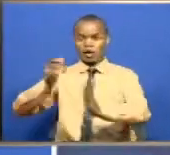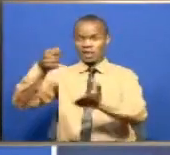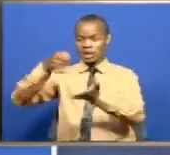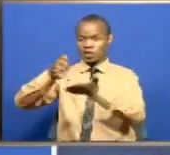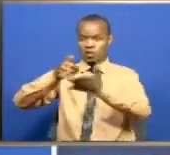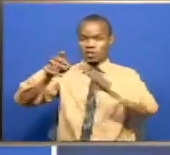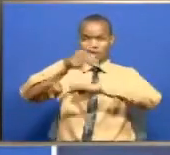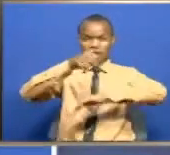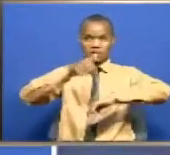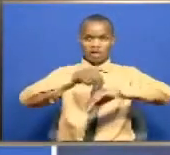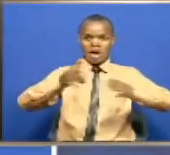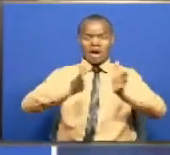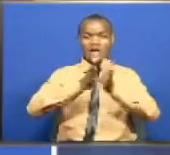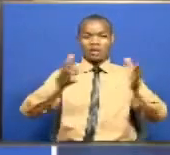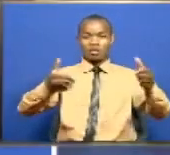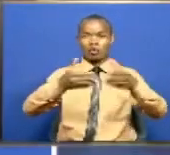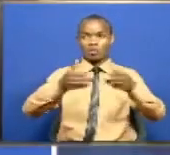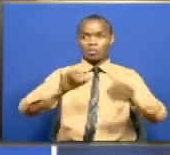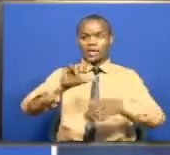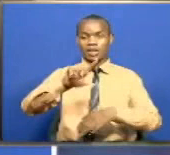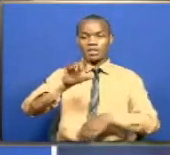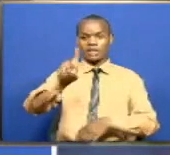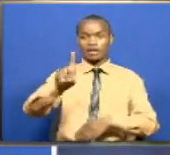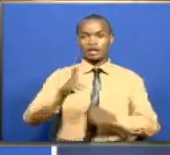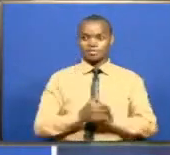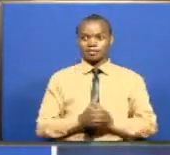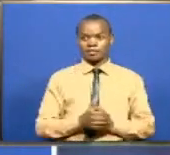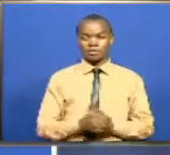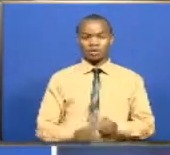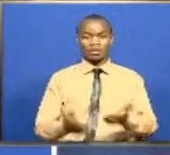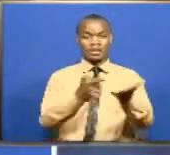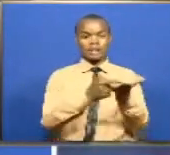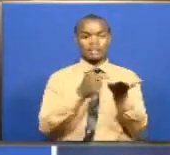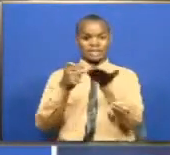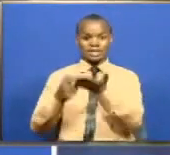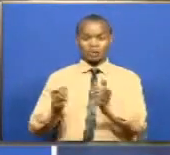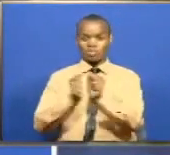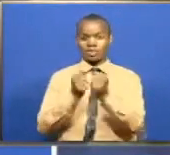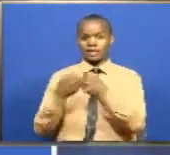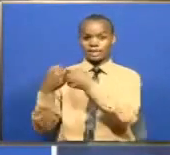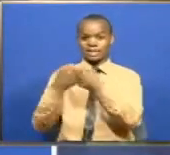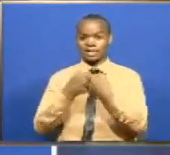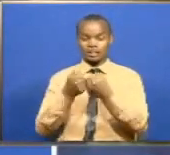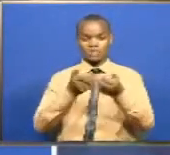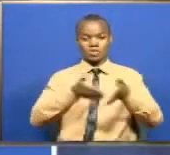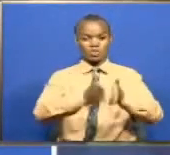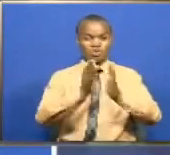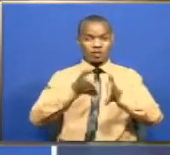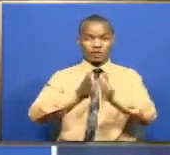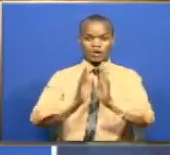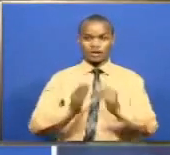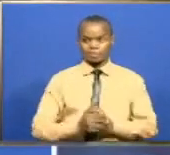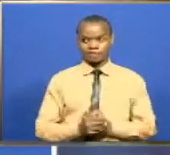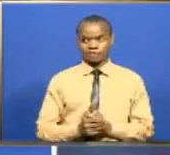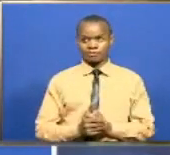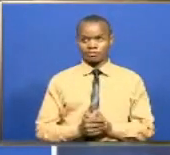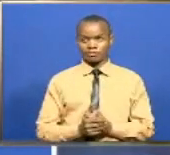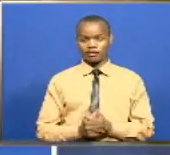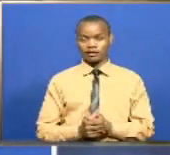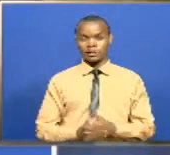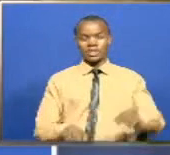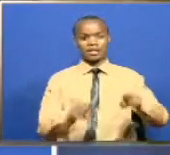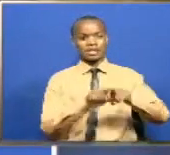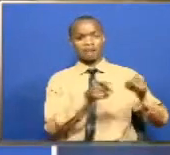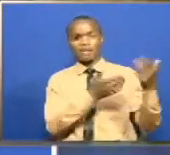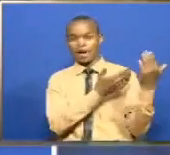mataifa wanachama wa shirika la IGAD. Dealing with challenges of infrastructure, understand the significance of and